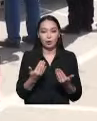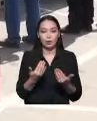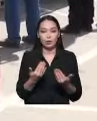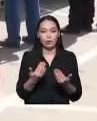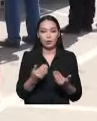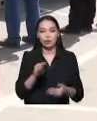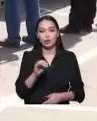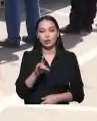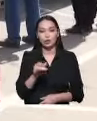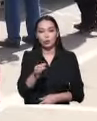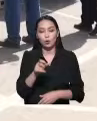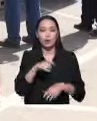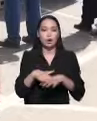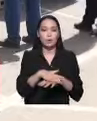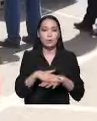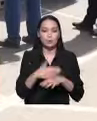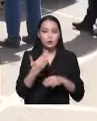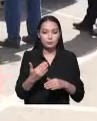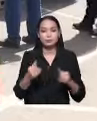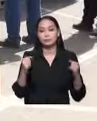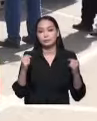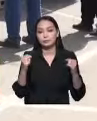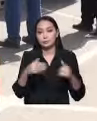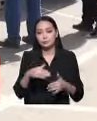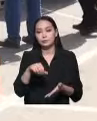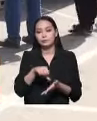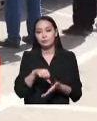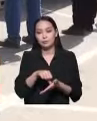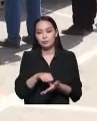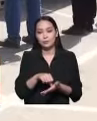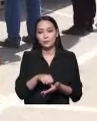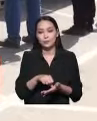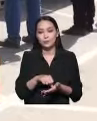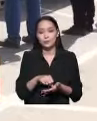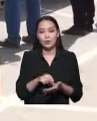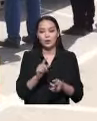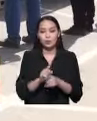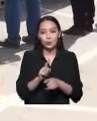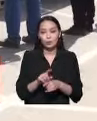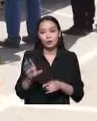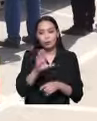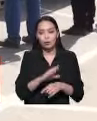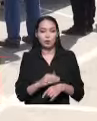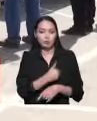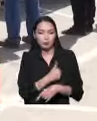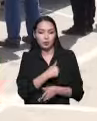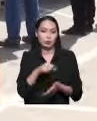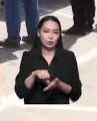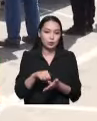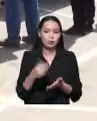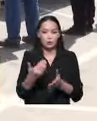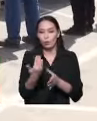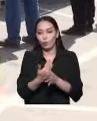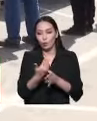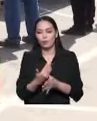Жетісу облысының тұрғындары атсалысып, бір жағадан бас шығарып, бір жерінен қол шығарып, көмектерін